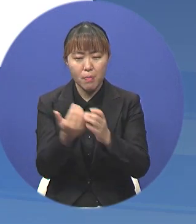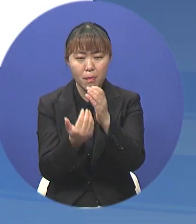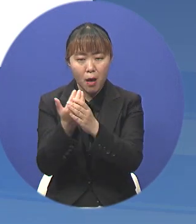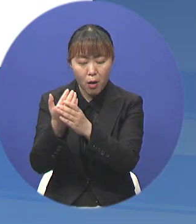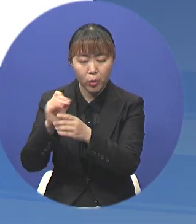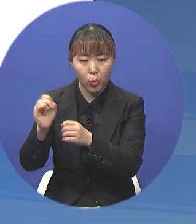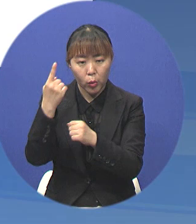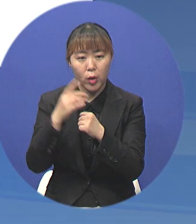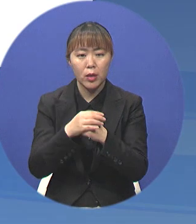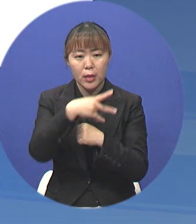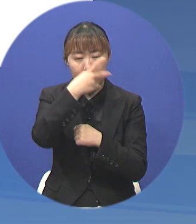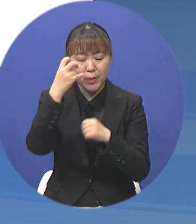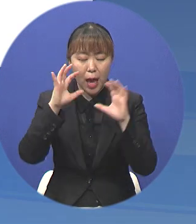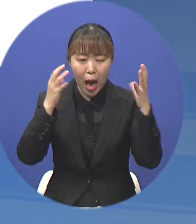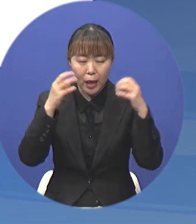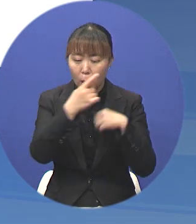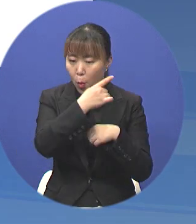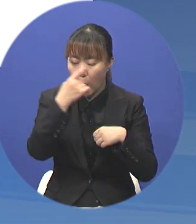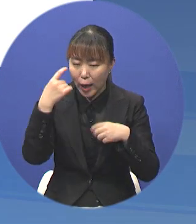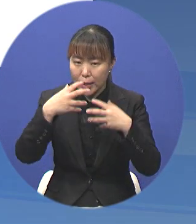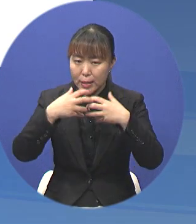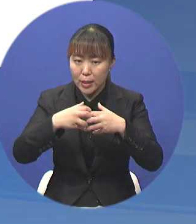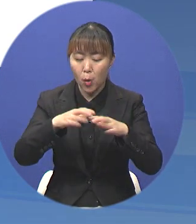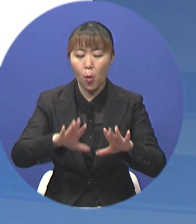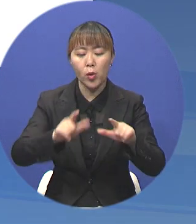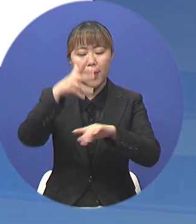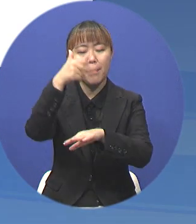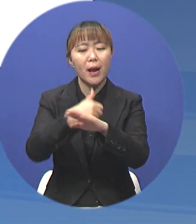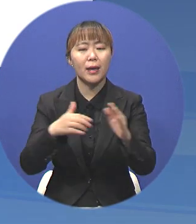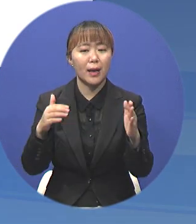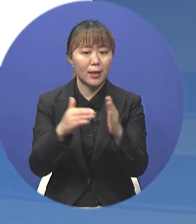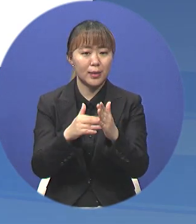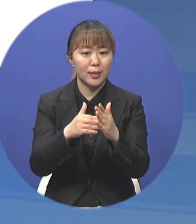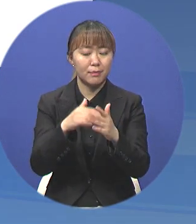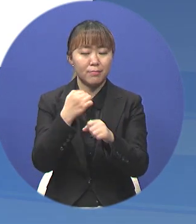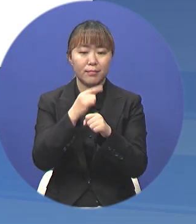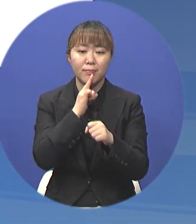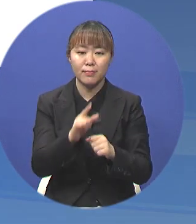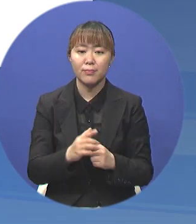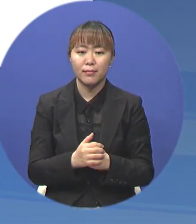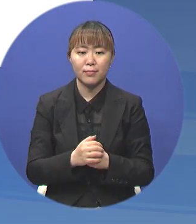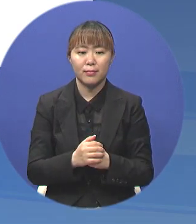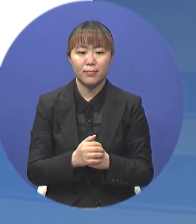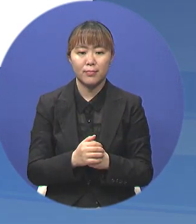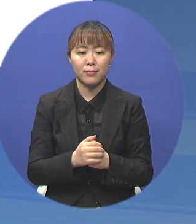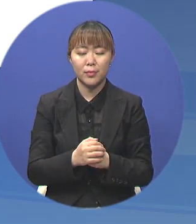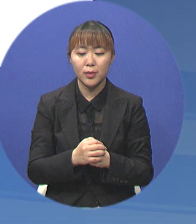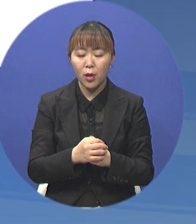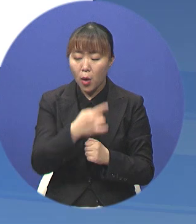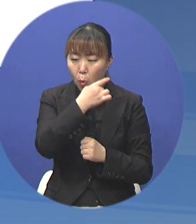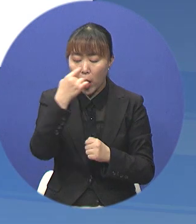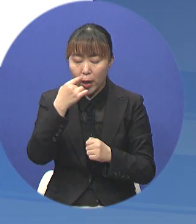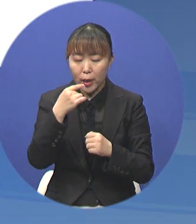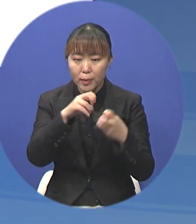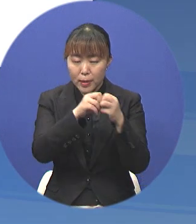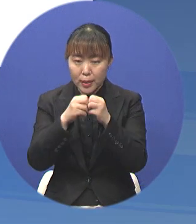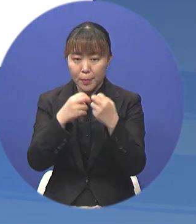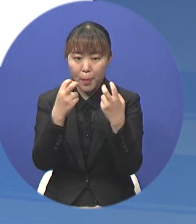관련해 잠자는 아이 확인 장치를 올해 말까지 도입할 계획이라고 밝혔습니다. 확인 장치